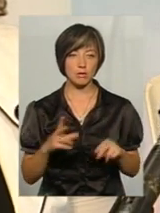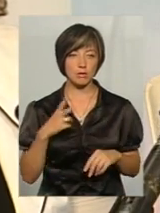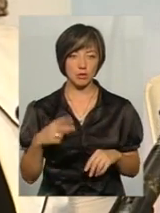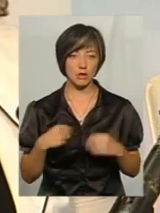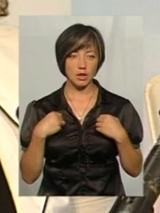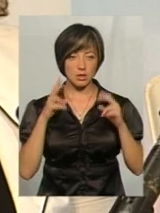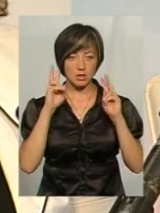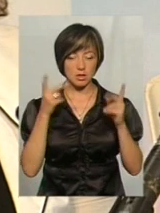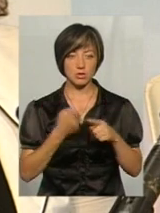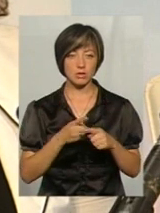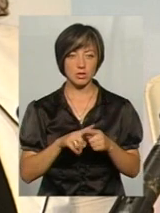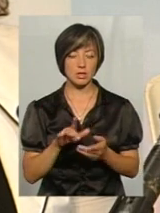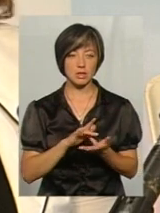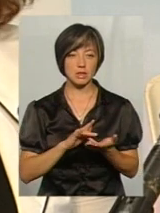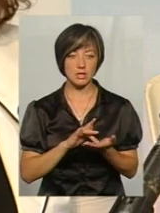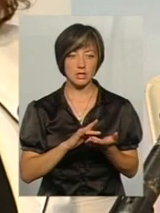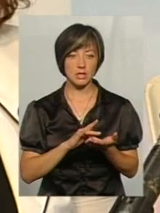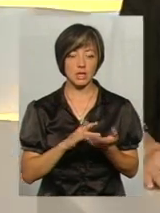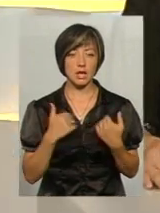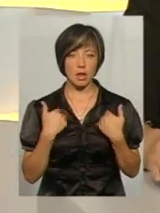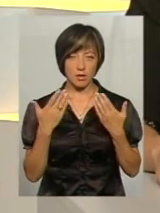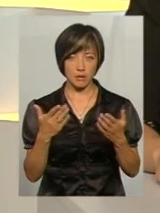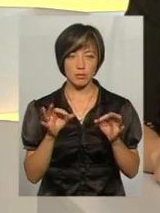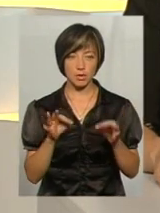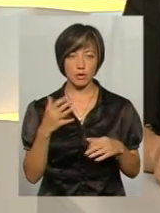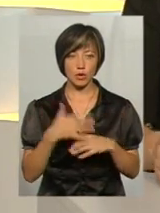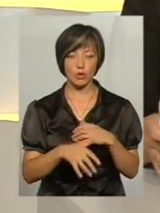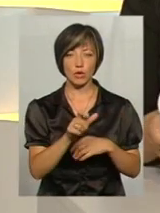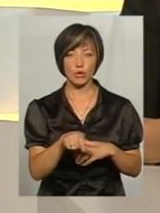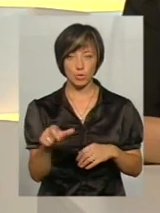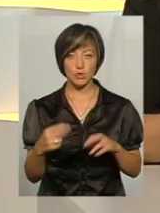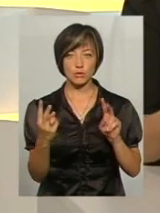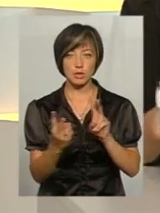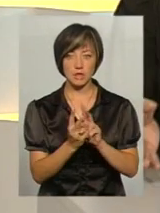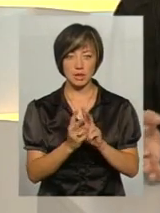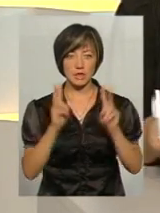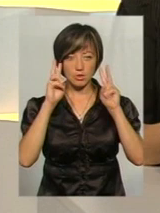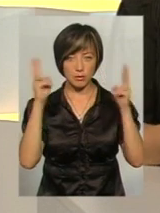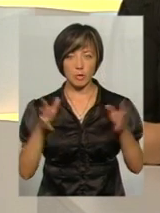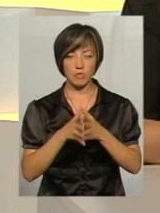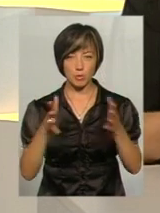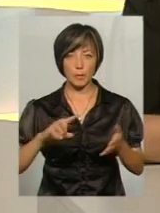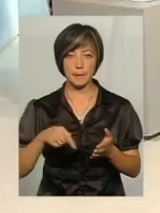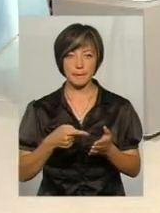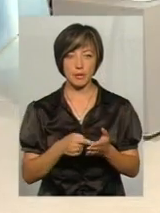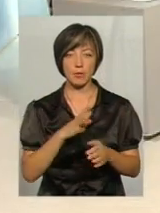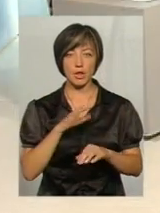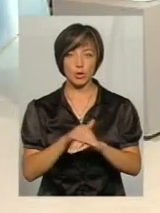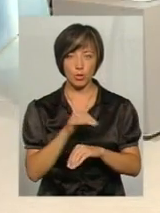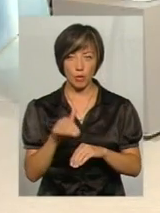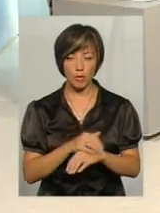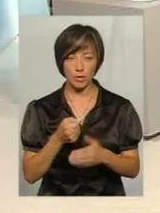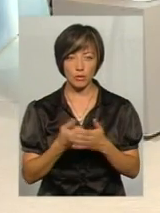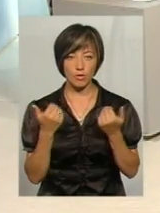ж не знала, що це цигані. Пані Олена, я правильно вас зрозуміла? Тобто люди, які вас зустріли у незнайомому великому місті, були до вас добрі,